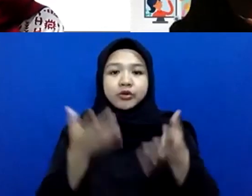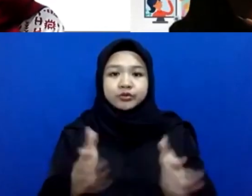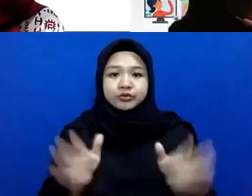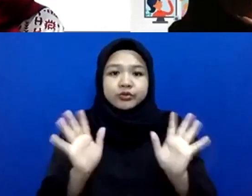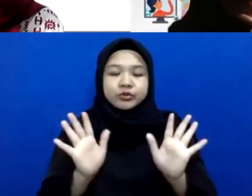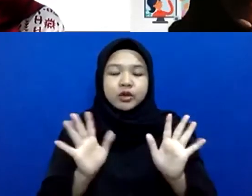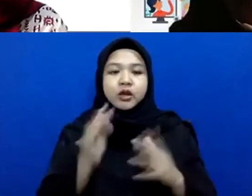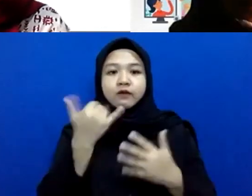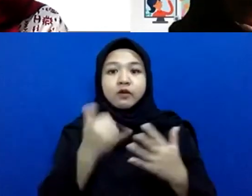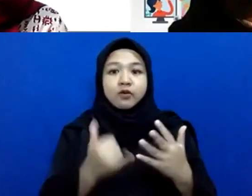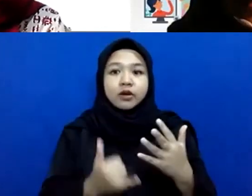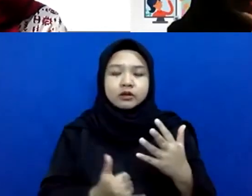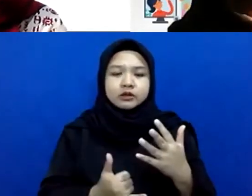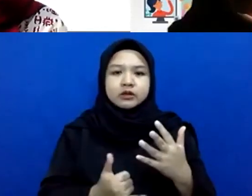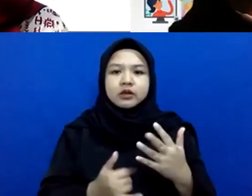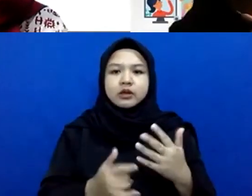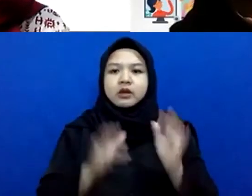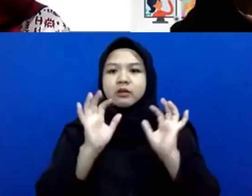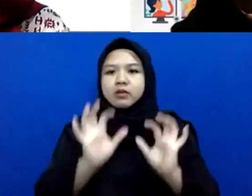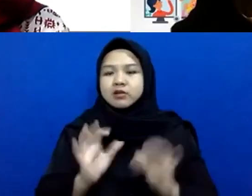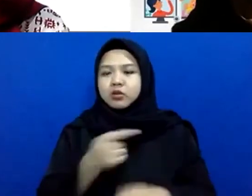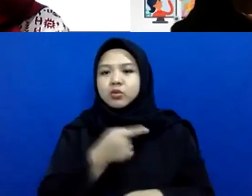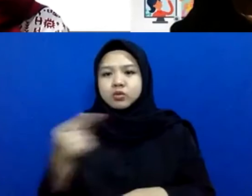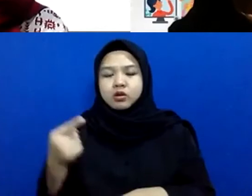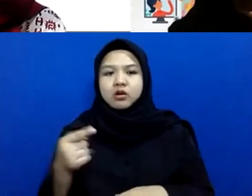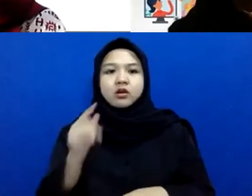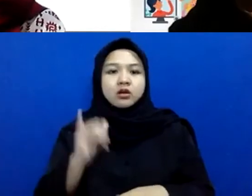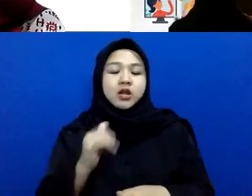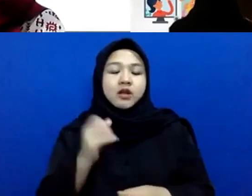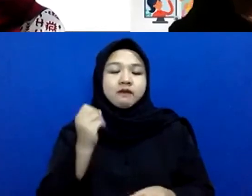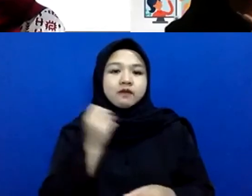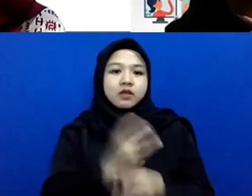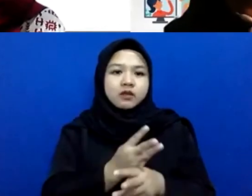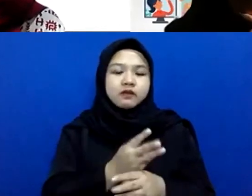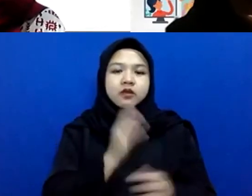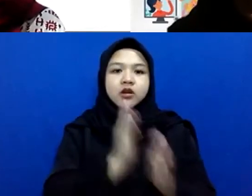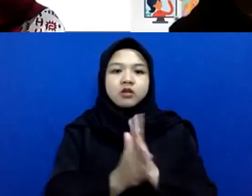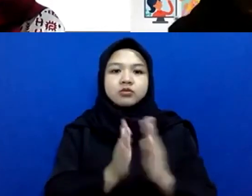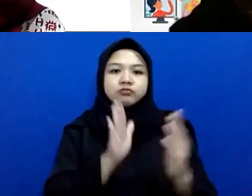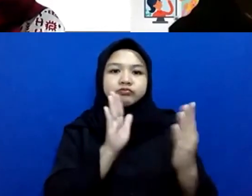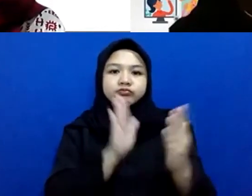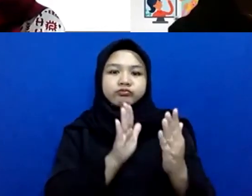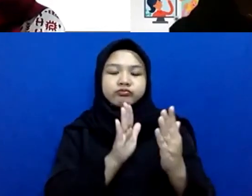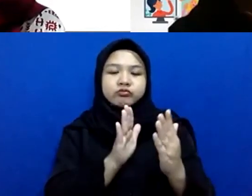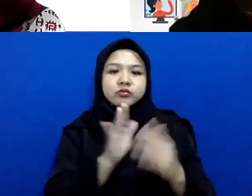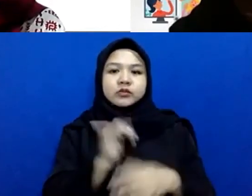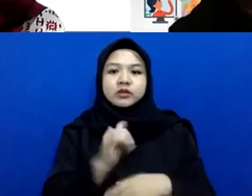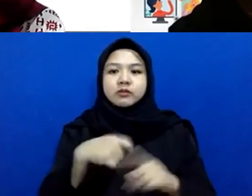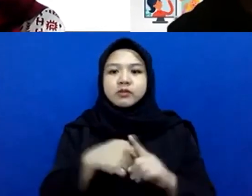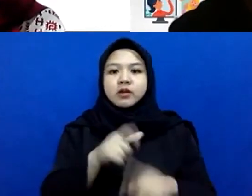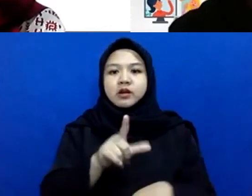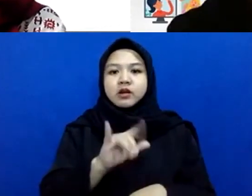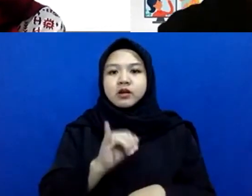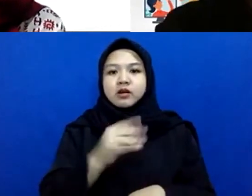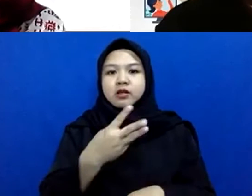dilakukan evaluasi memang banyak kekurangannya, Mbak. Memang lebih efektif langsung bertatap muka dengan klien.